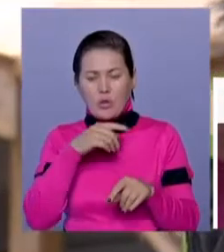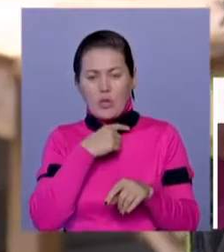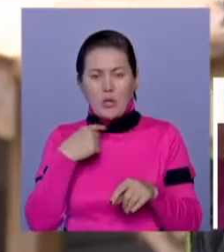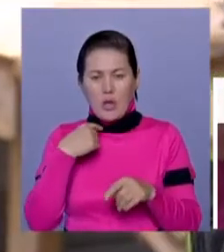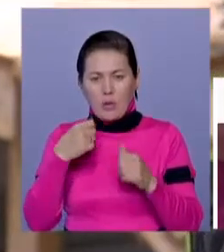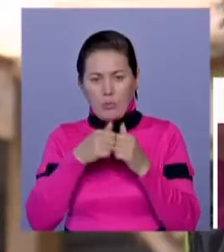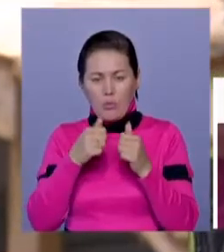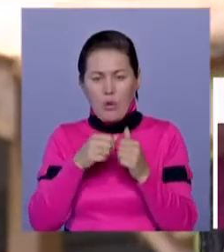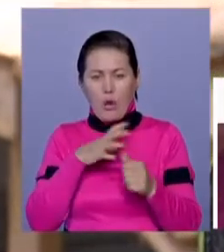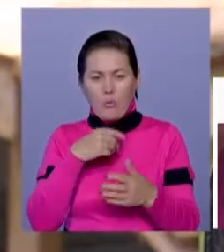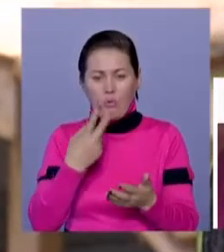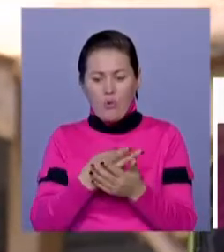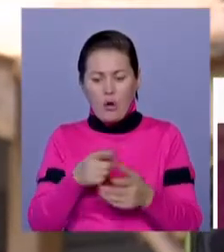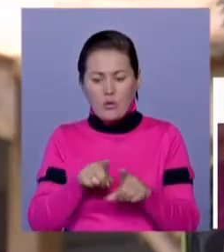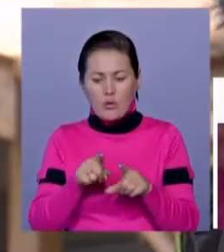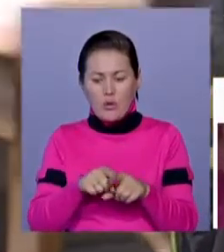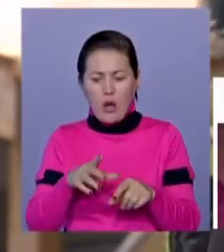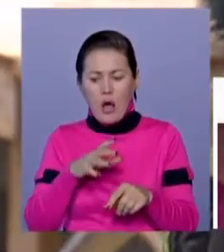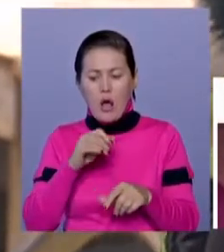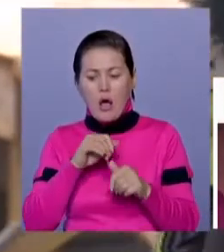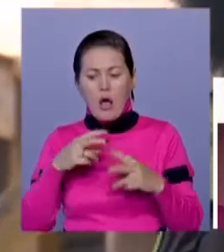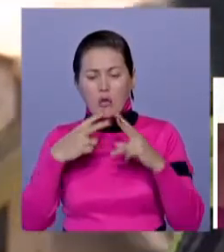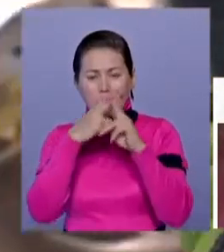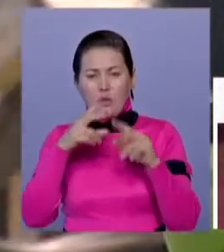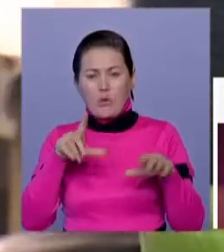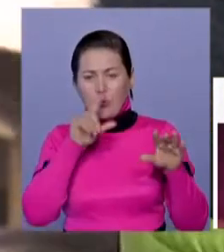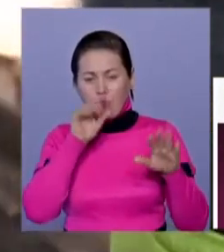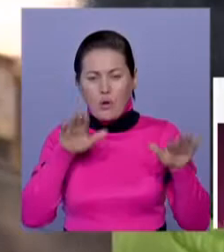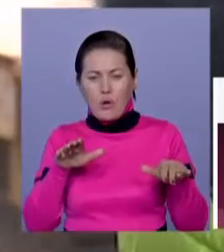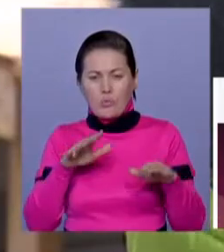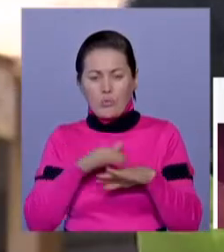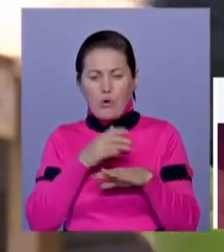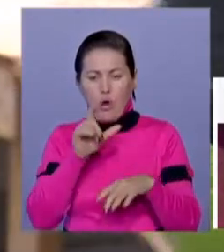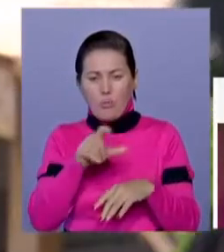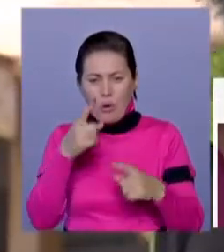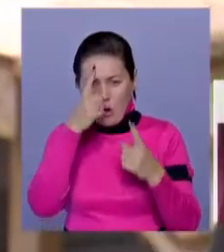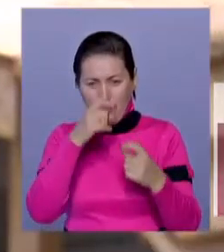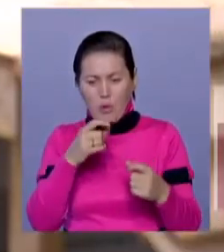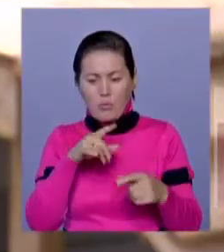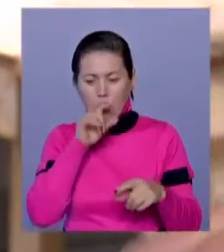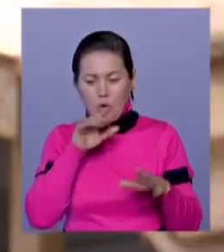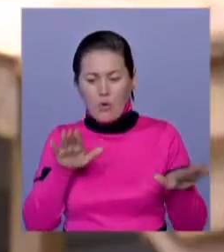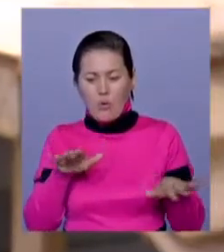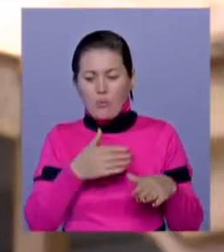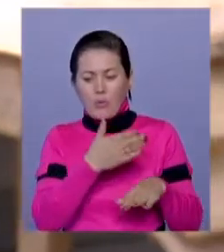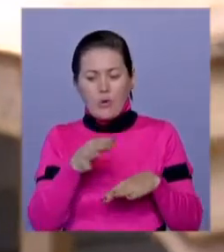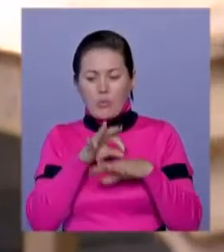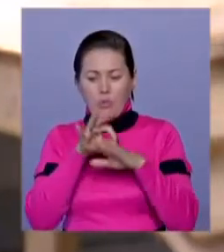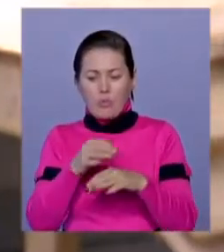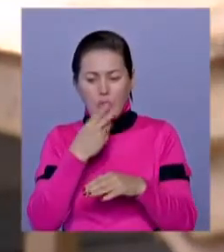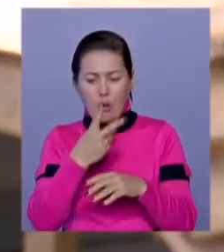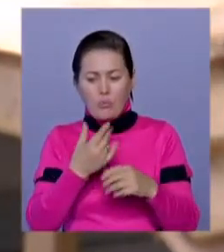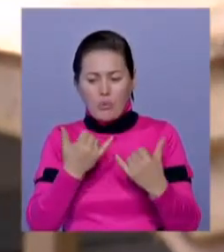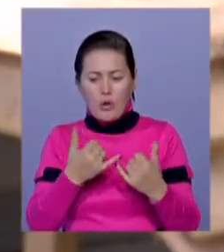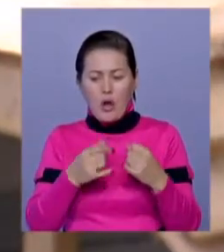құлап қалған. Ал күлгін түстісі Астана маңындағы ауылда ұша алмай жүрген. Мейірімді тұрғындар хабарласып, құстарды бізге өткізді. Соған қарағанда